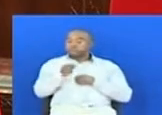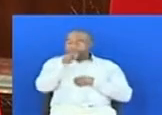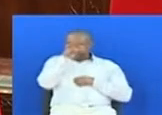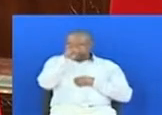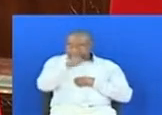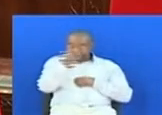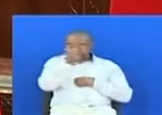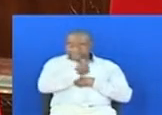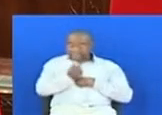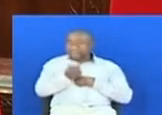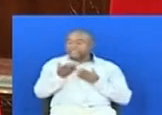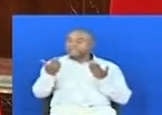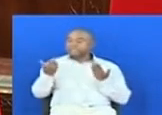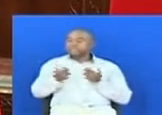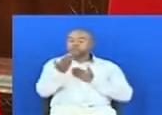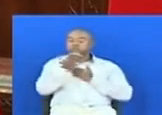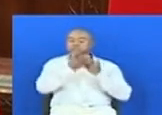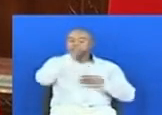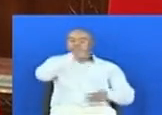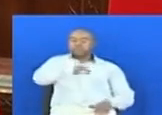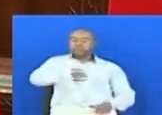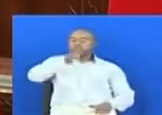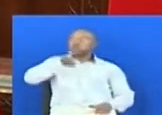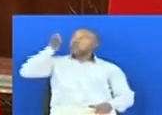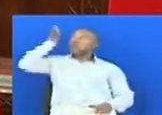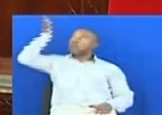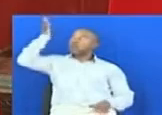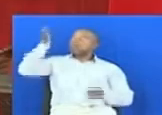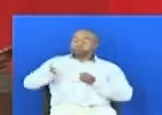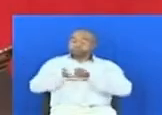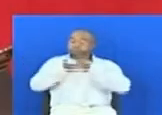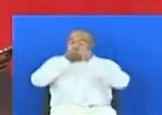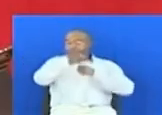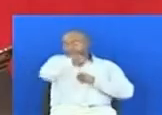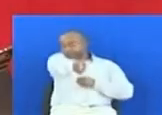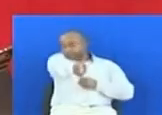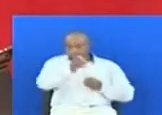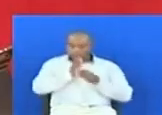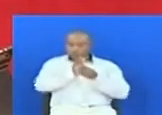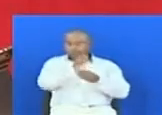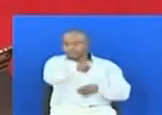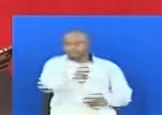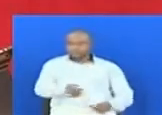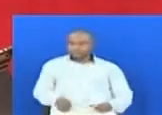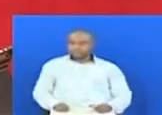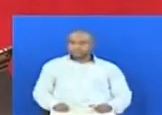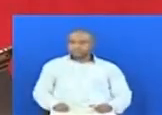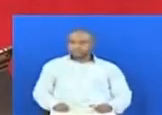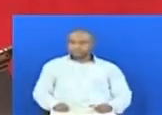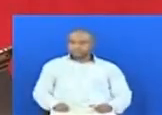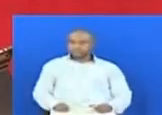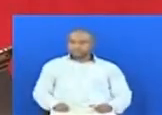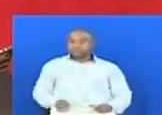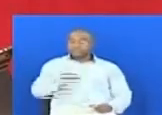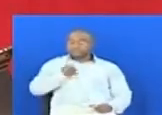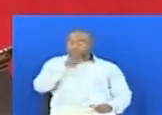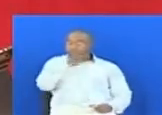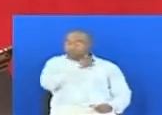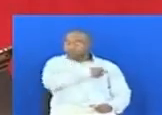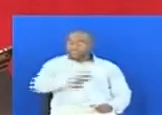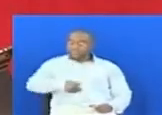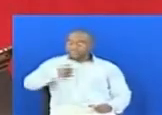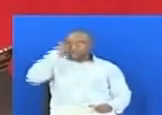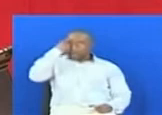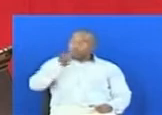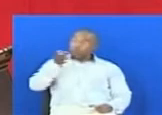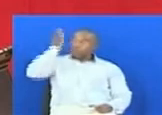la Mungu ambalo Mungu ameamua kwamba liweze kuongozwa na yeye. Kwa hiyo tulipoomba akatupa, na yeye akamwamini Mungu,